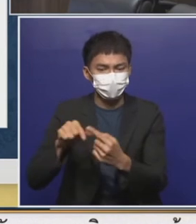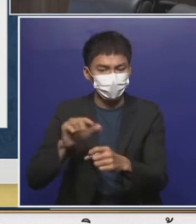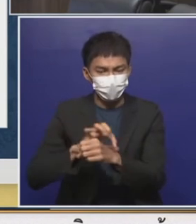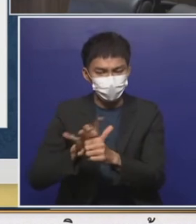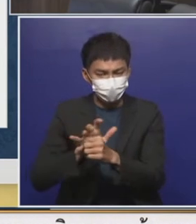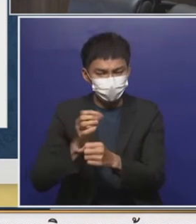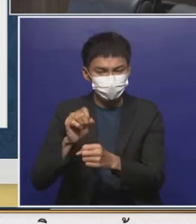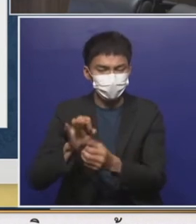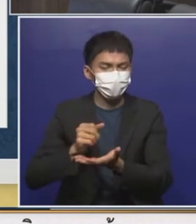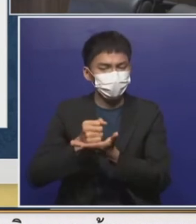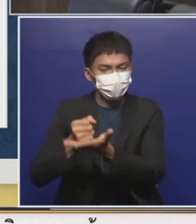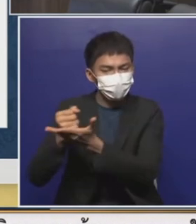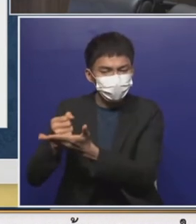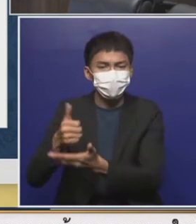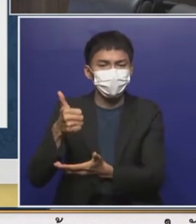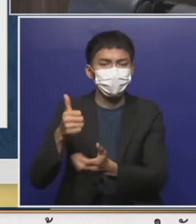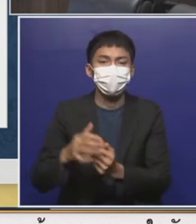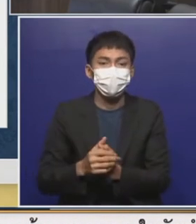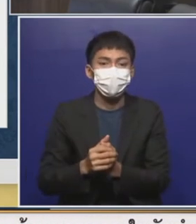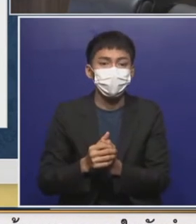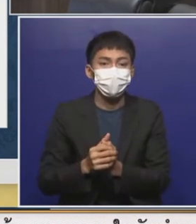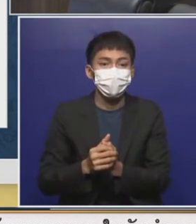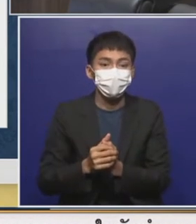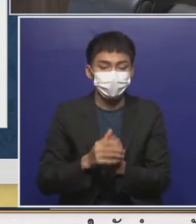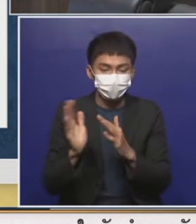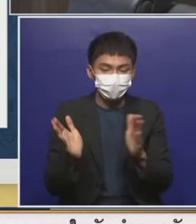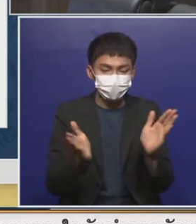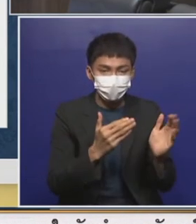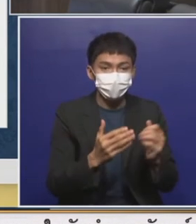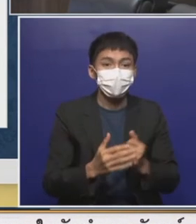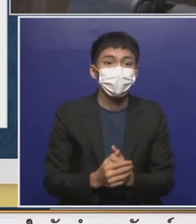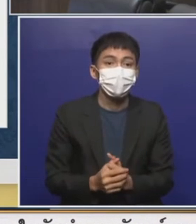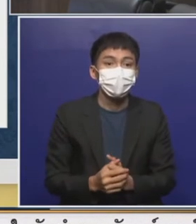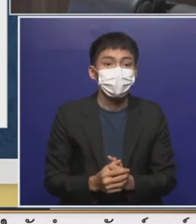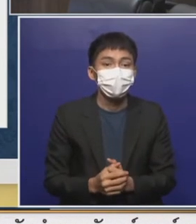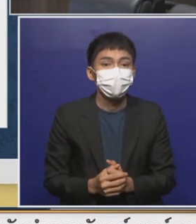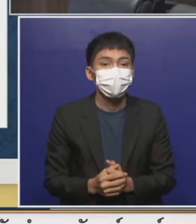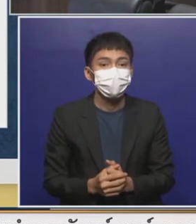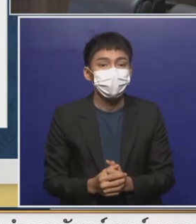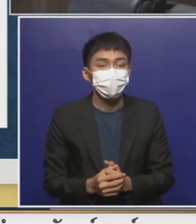ดได้เยอะแยะเต็มไปหมดสไลด์ถัดไปฮะ